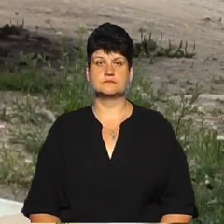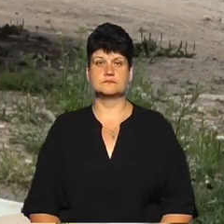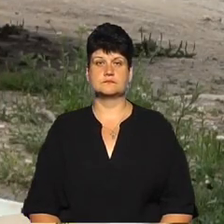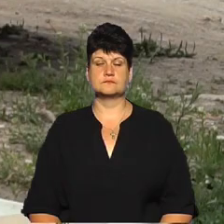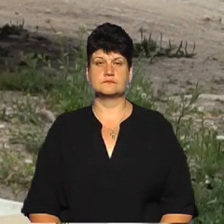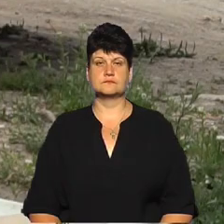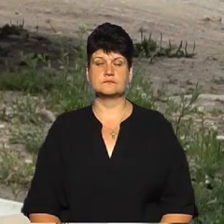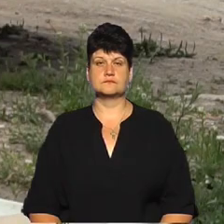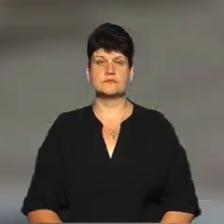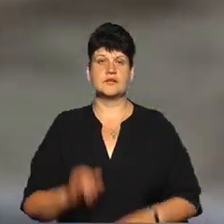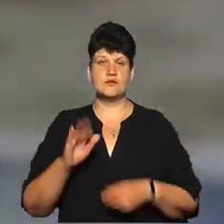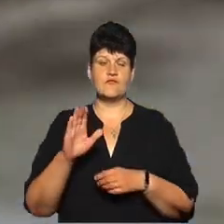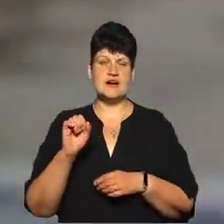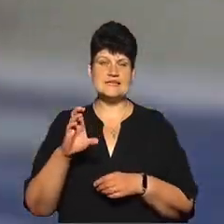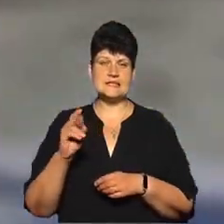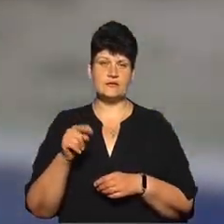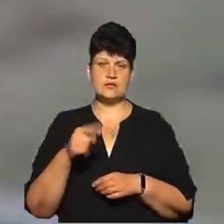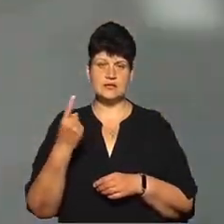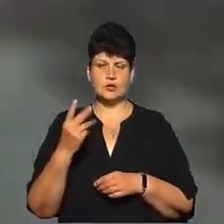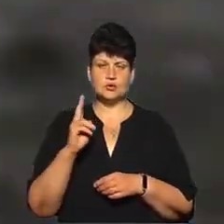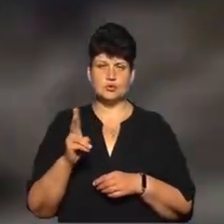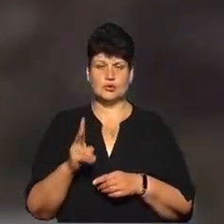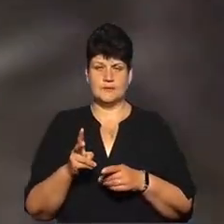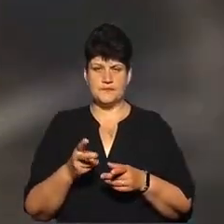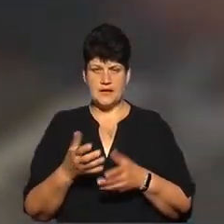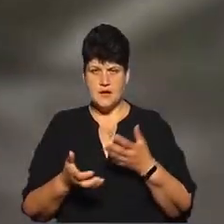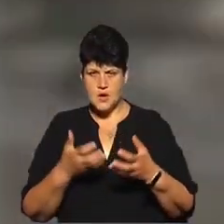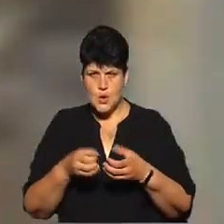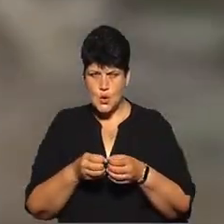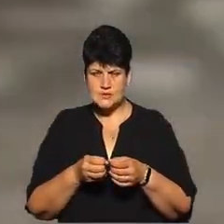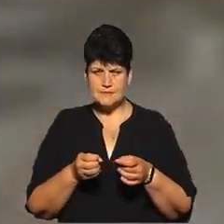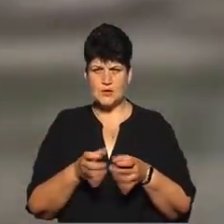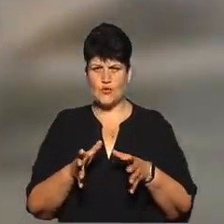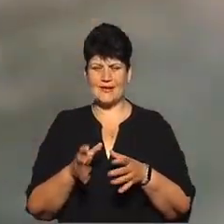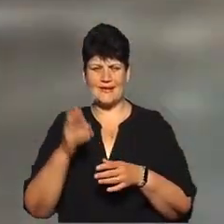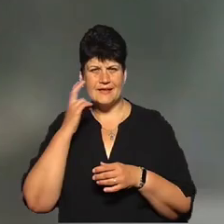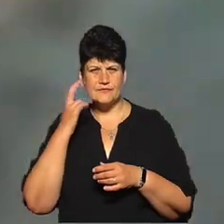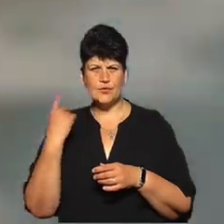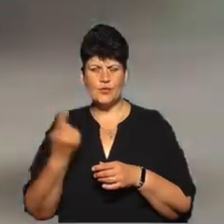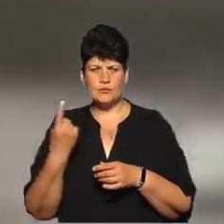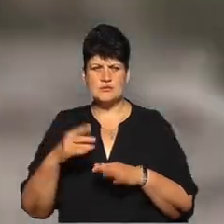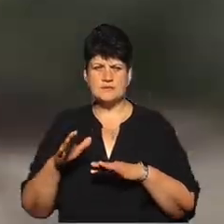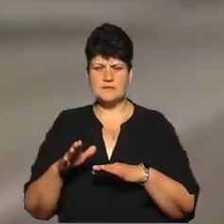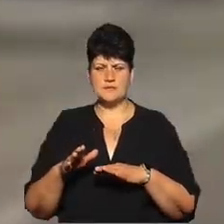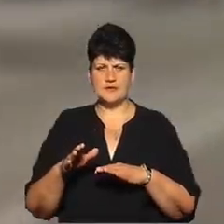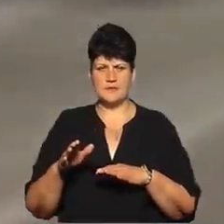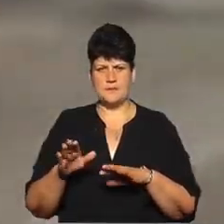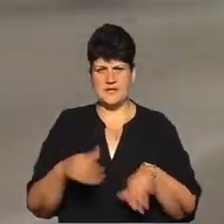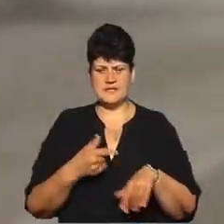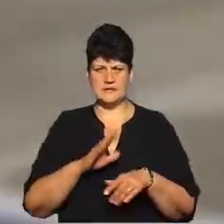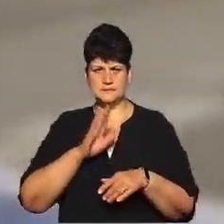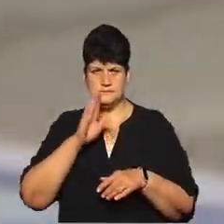Ігор Васьків – один із тих, хто розміновував Київщину після російської окупації. Чоловік, начальник відділу вибухотехнічної служби